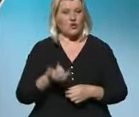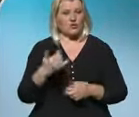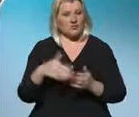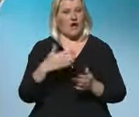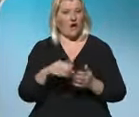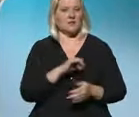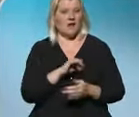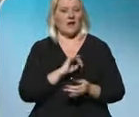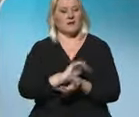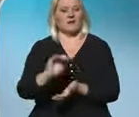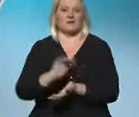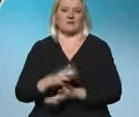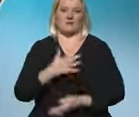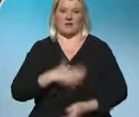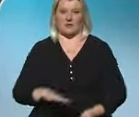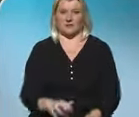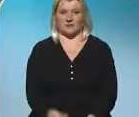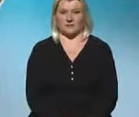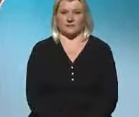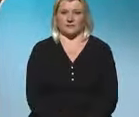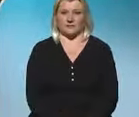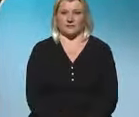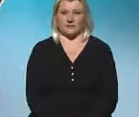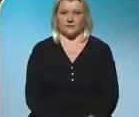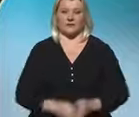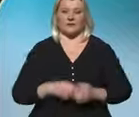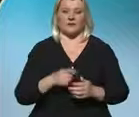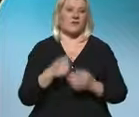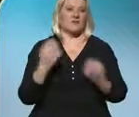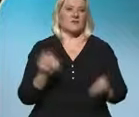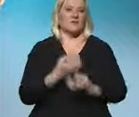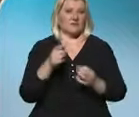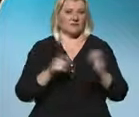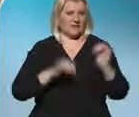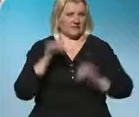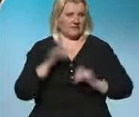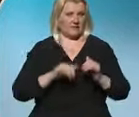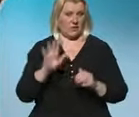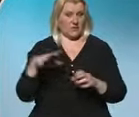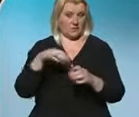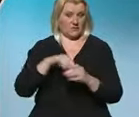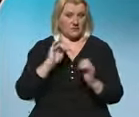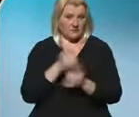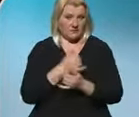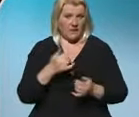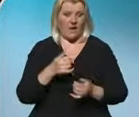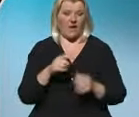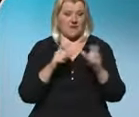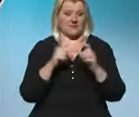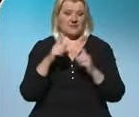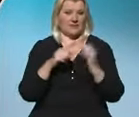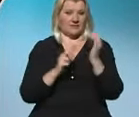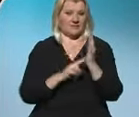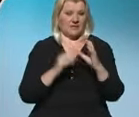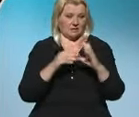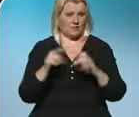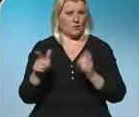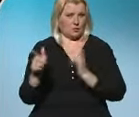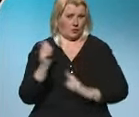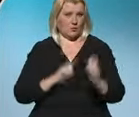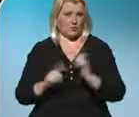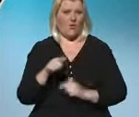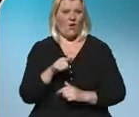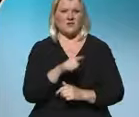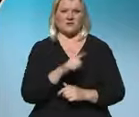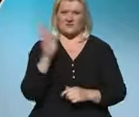tam. Evo, já se ještě vrátím k tomu festivalu. Vy jste řekla, že tam bude zpívat Sting. A vy ho asi zřejmě máte ráda, nebo prostě to je taková kapacita, to je